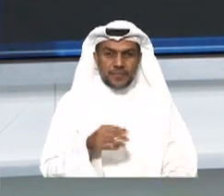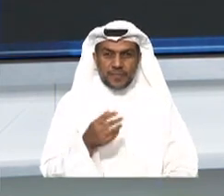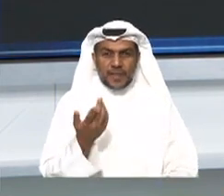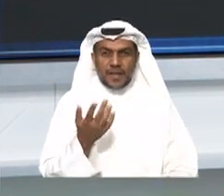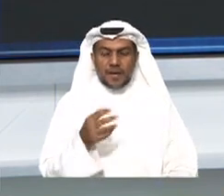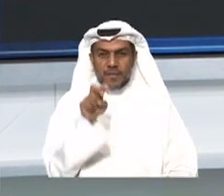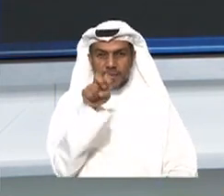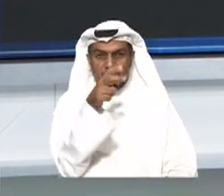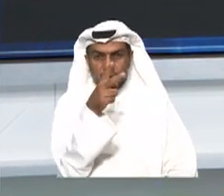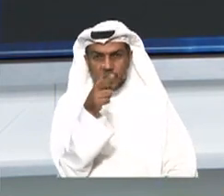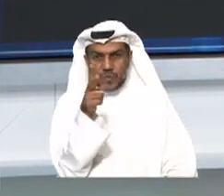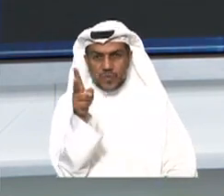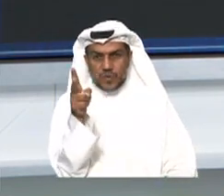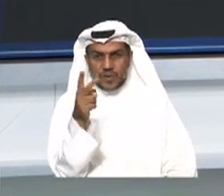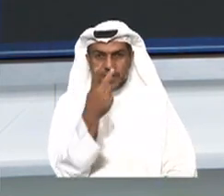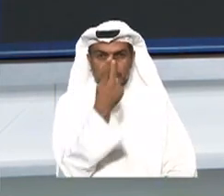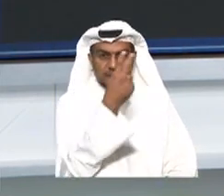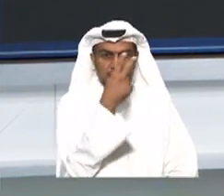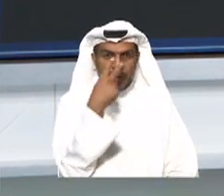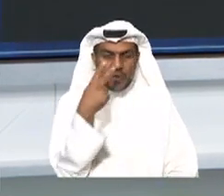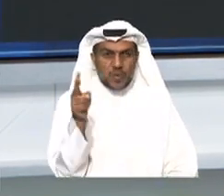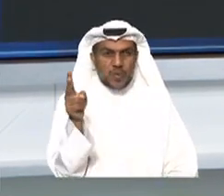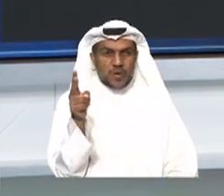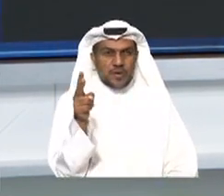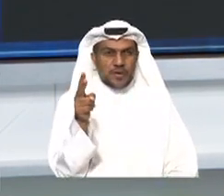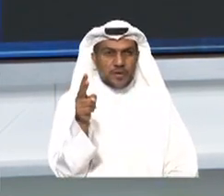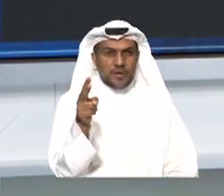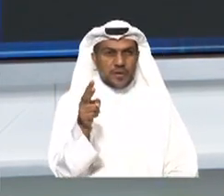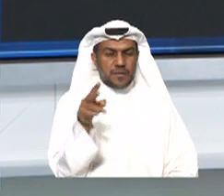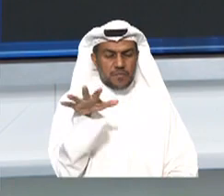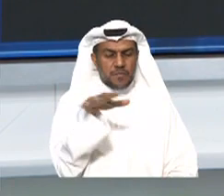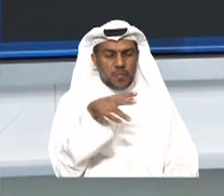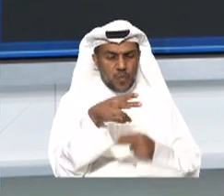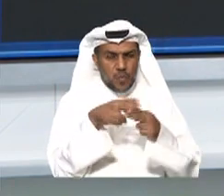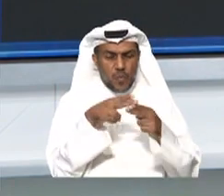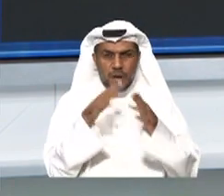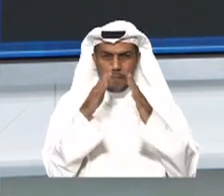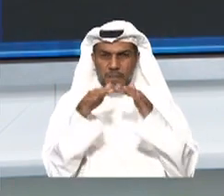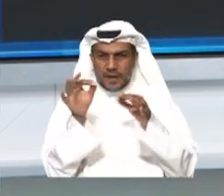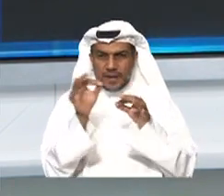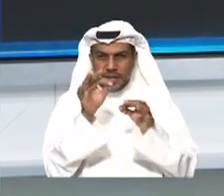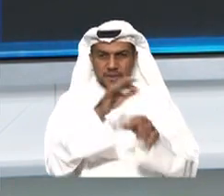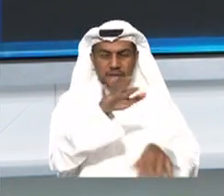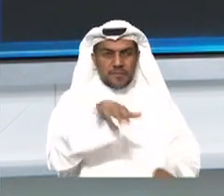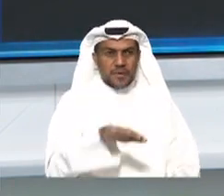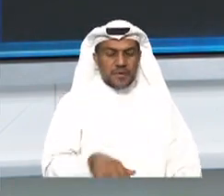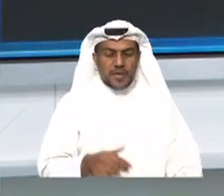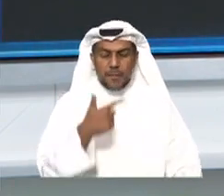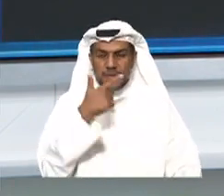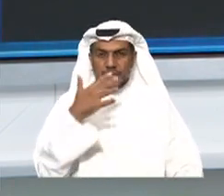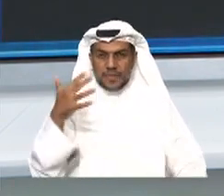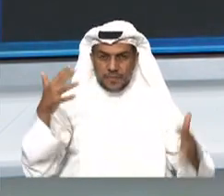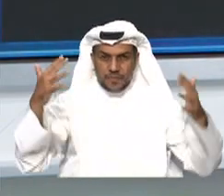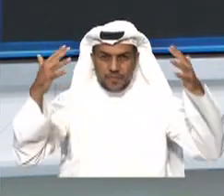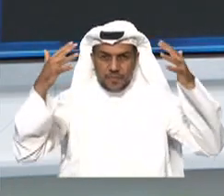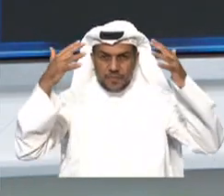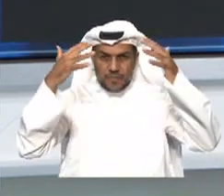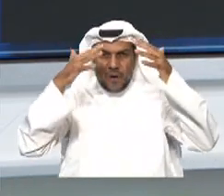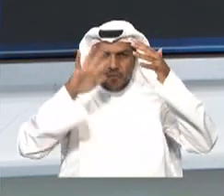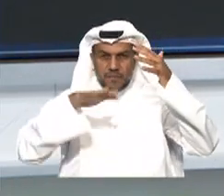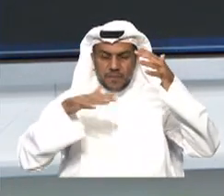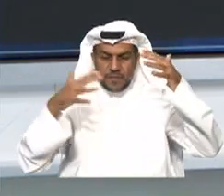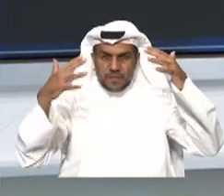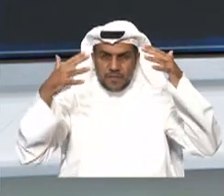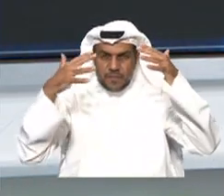بين 28 إلى 22 درجة مئوية في معظم المناطق البرية مع تكاثر السحب تدريجيا، وأيضا استمرار في